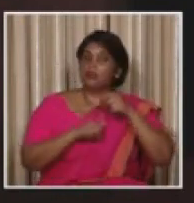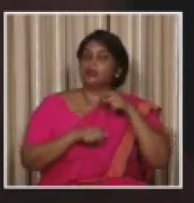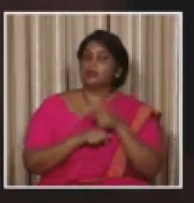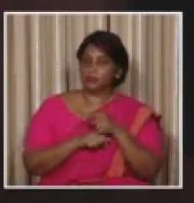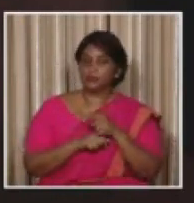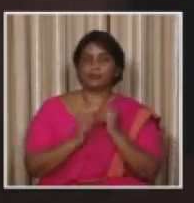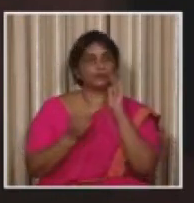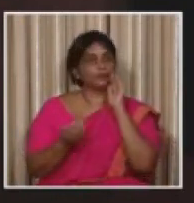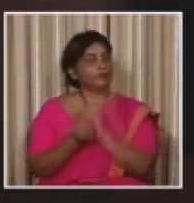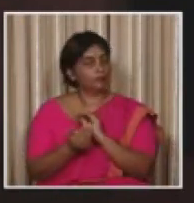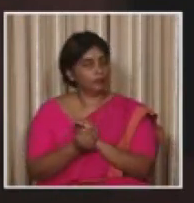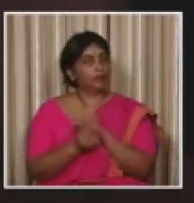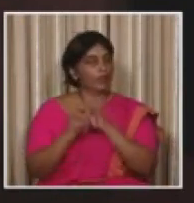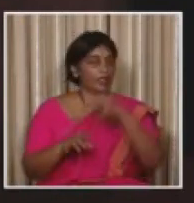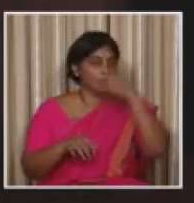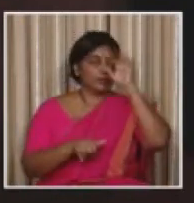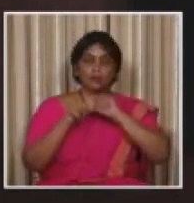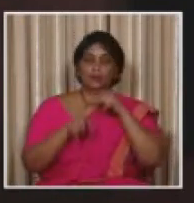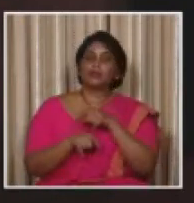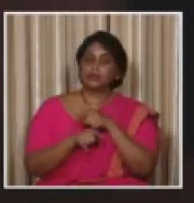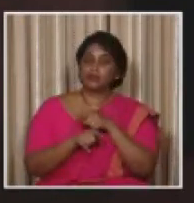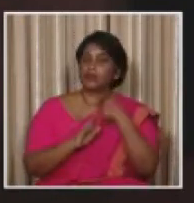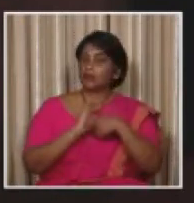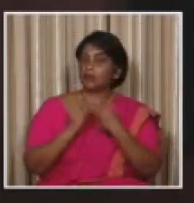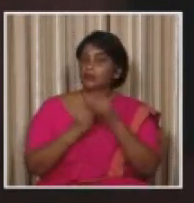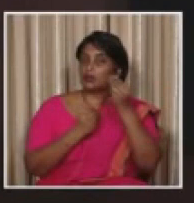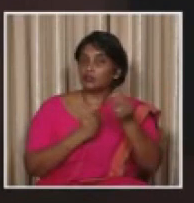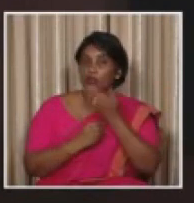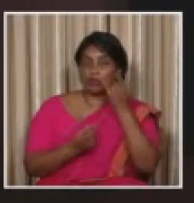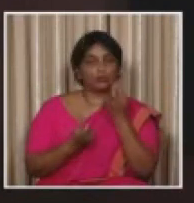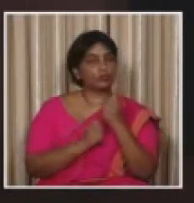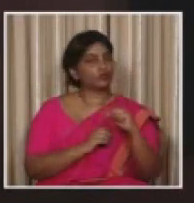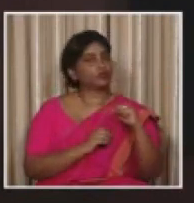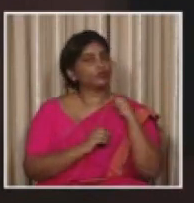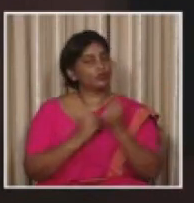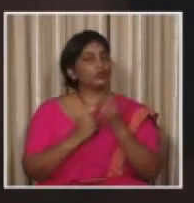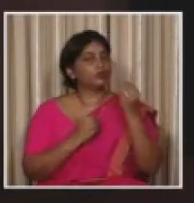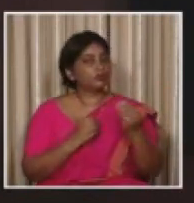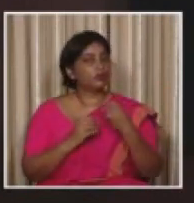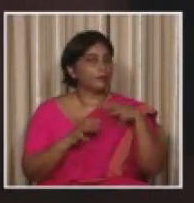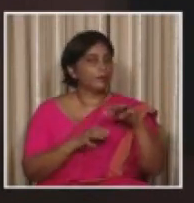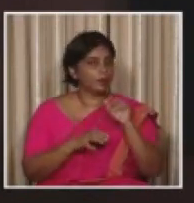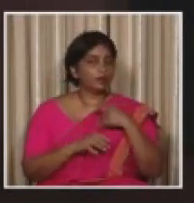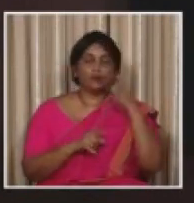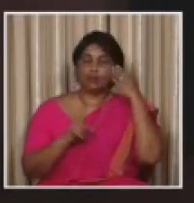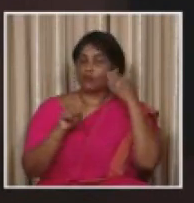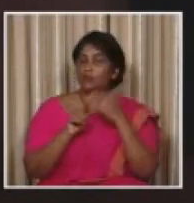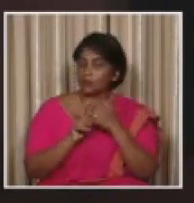හෙළවෙදකමේත් ආරක්ෂාවත් ඒ ආයුර්වේදයේත් හෙළවෙදකමේත් රටට ලබා දෙන්නට පුළුවන් ආර්ථිකමය ශක්තිය ලබා දෙන්නටත් යොදා ගනිමු කියලා ඒ